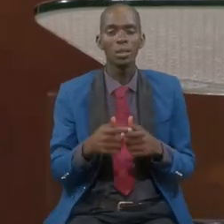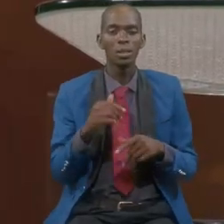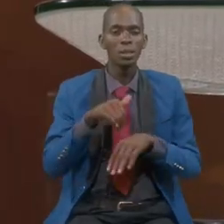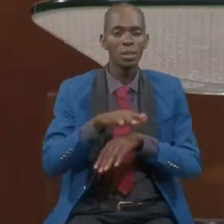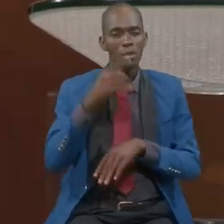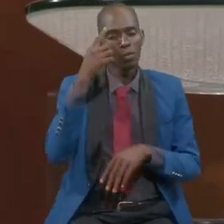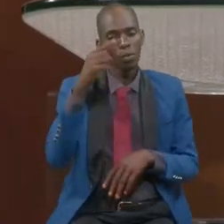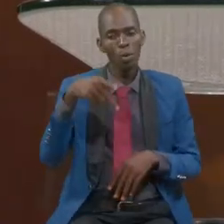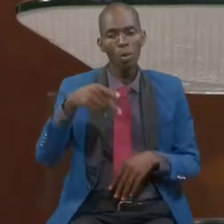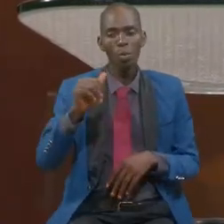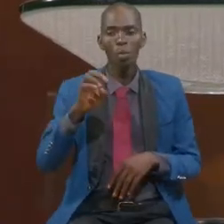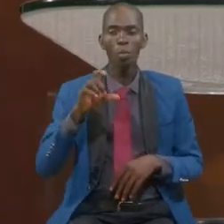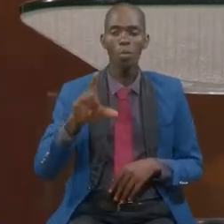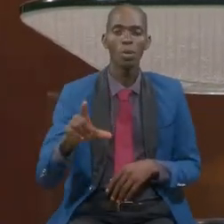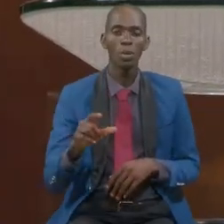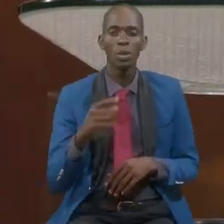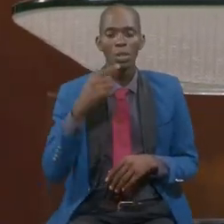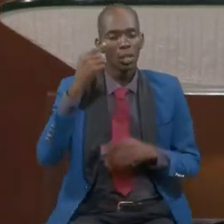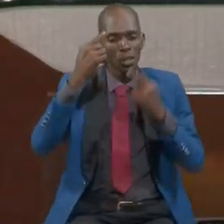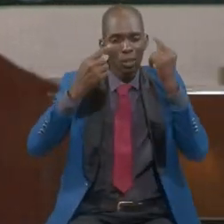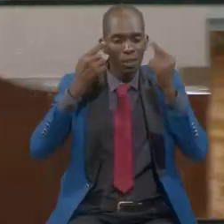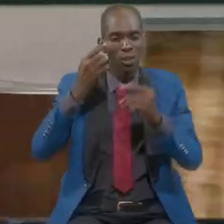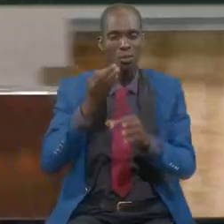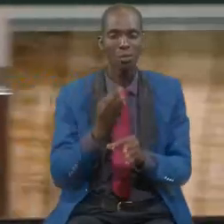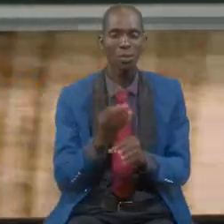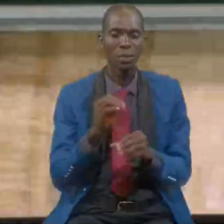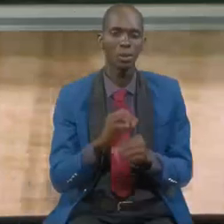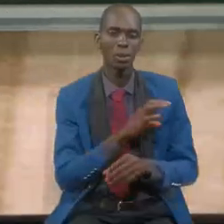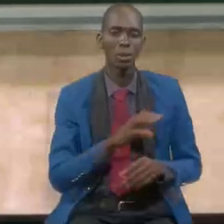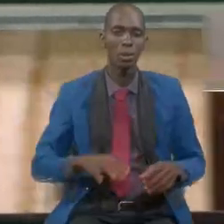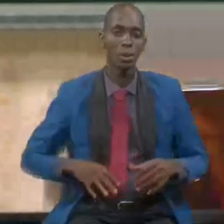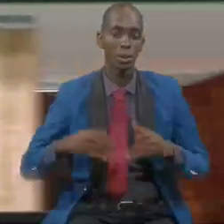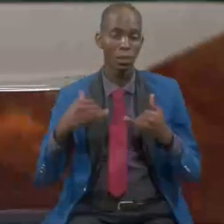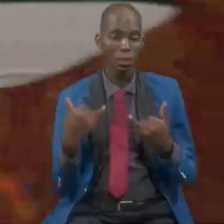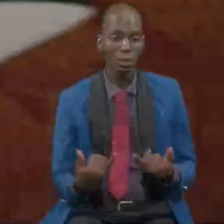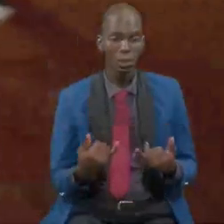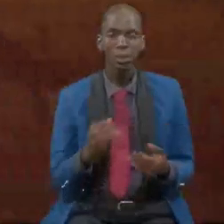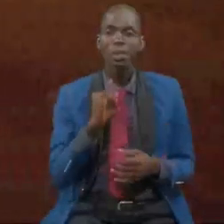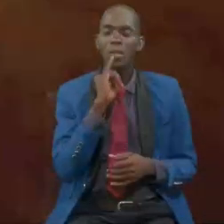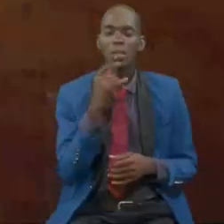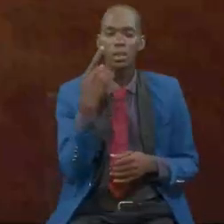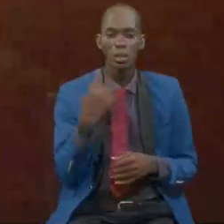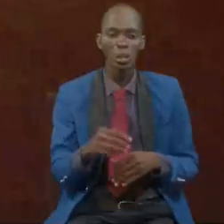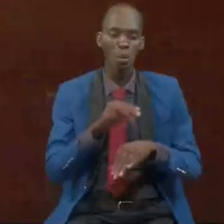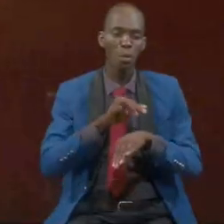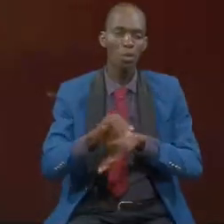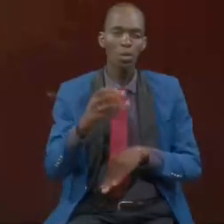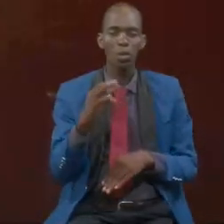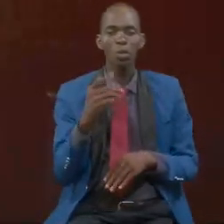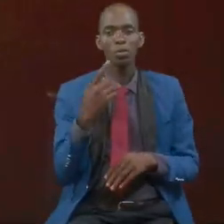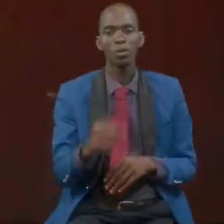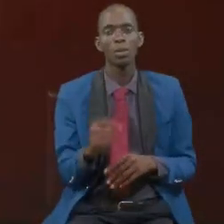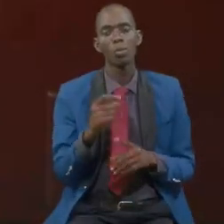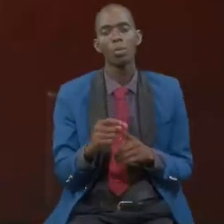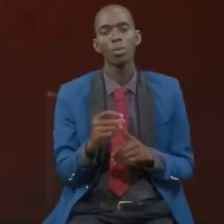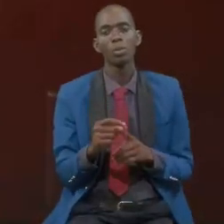vous croyez au Seigneur Jésus-Christ. Alors, Paul, et il a parlé de la foi en Christ. Voici maintenant le ministère de la